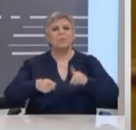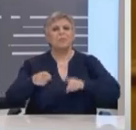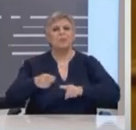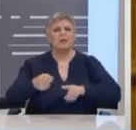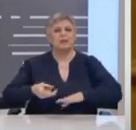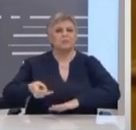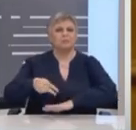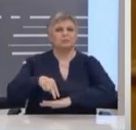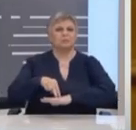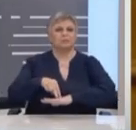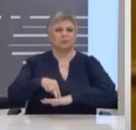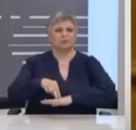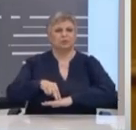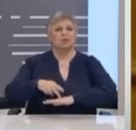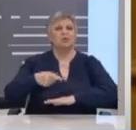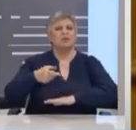προσπάθησαν να